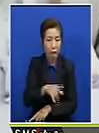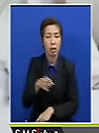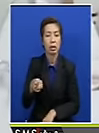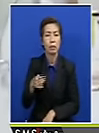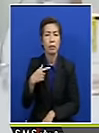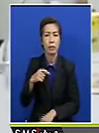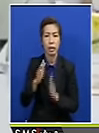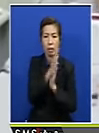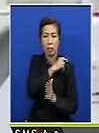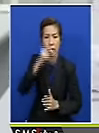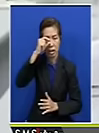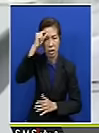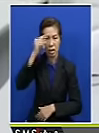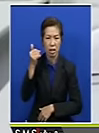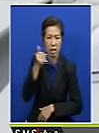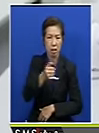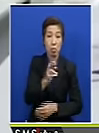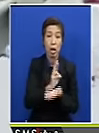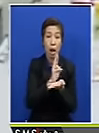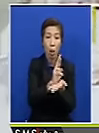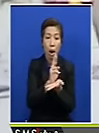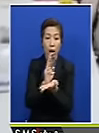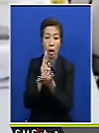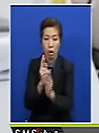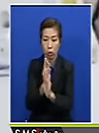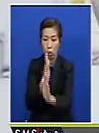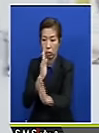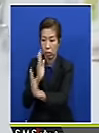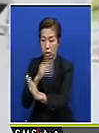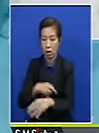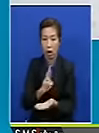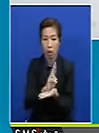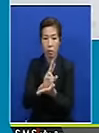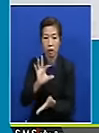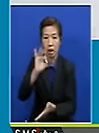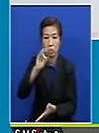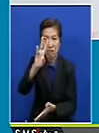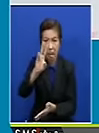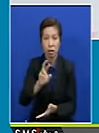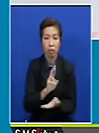เนี่ยประมาณ97รางวัลและแต่รางวัลเนี่ยหนักทั้งนั้นเลย